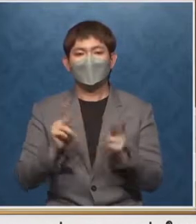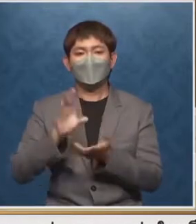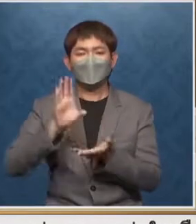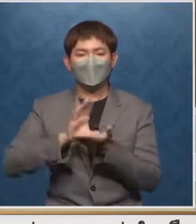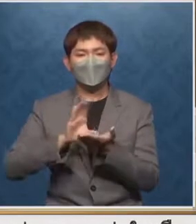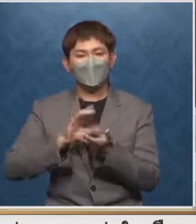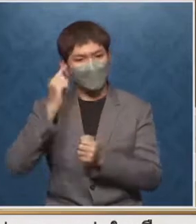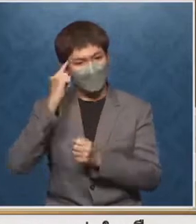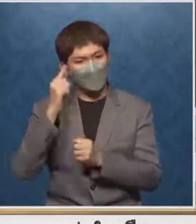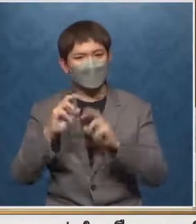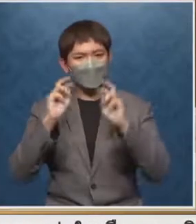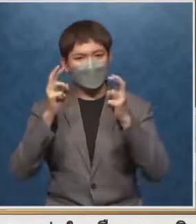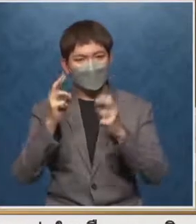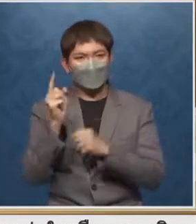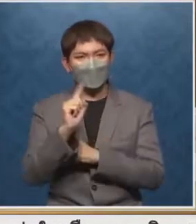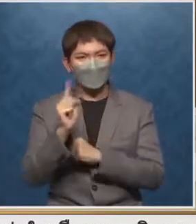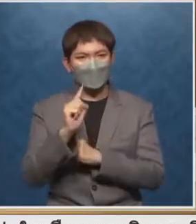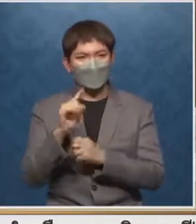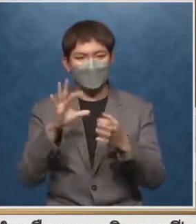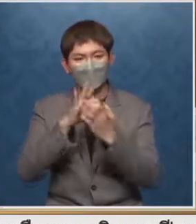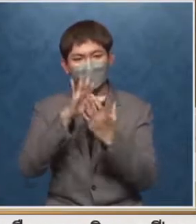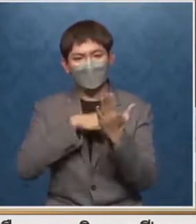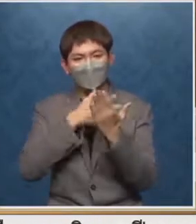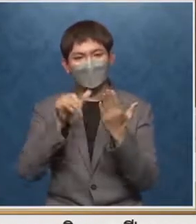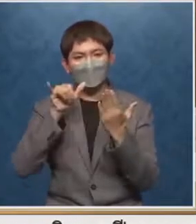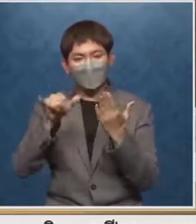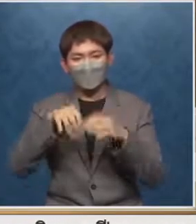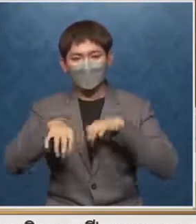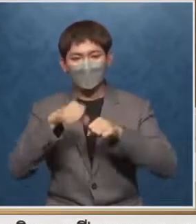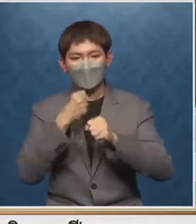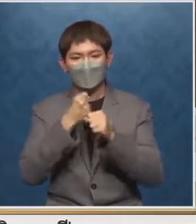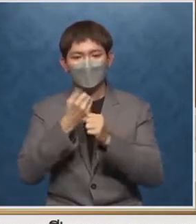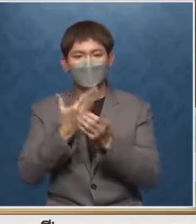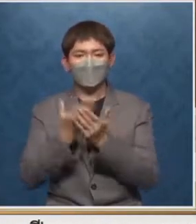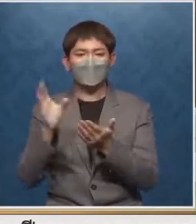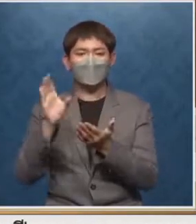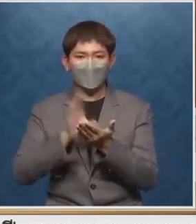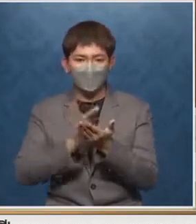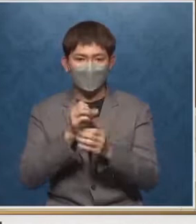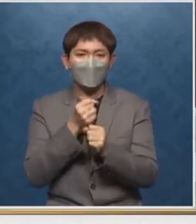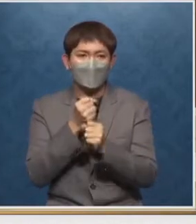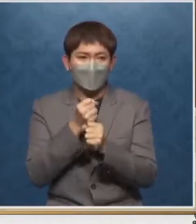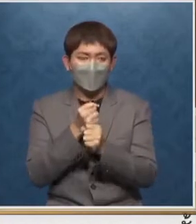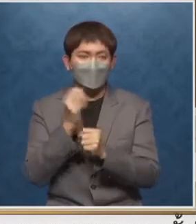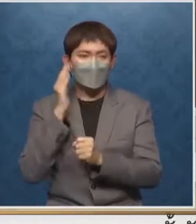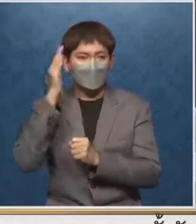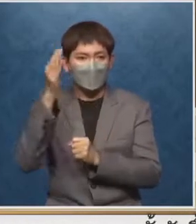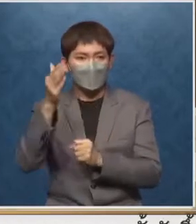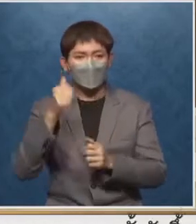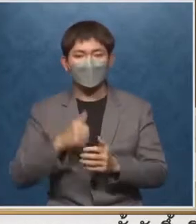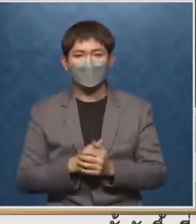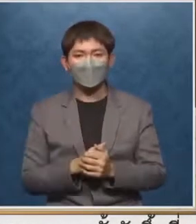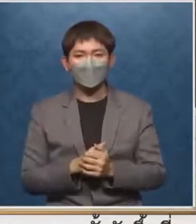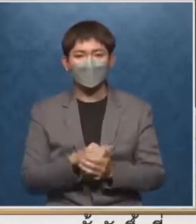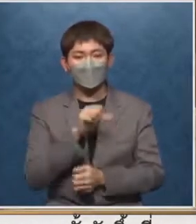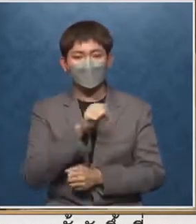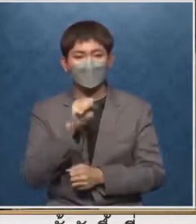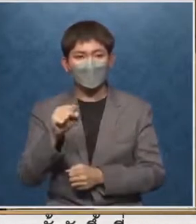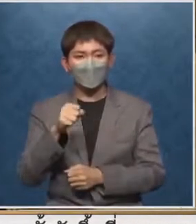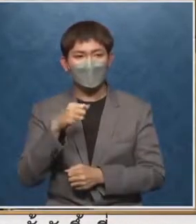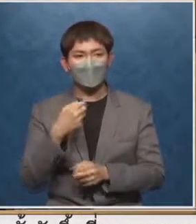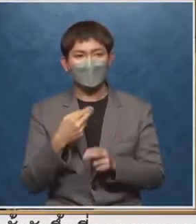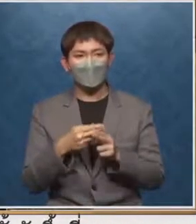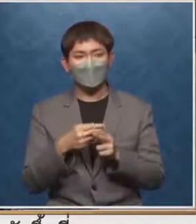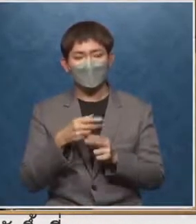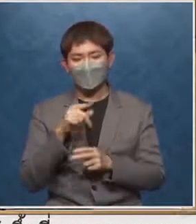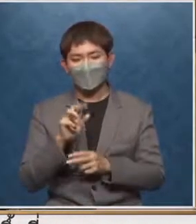ห็นว่าเรื่องนี้ควรจะเป็นหนึ่งในประเด็นเชิงยุทธศาสตร์ในการจัดสรรทุนที่จะเกิดขึ้นนะครับท่านส.ส.ประกอบรัตนพันธ์นะ